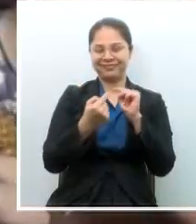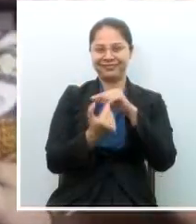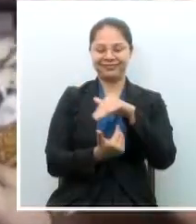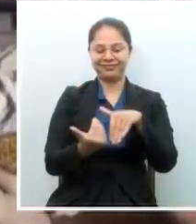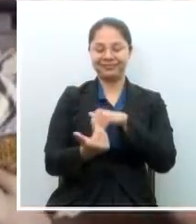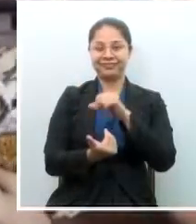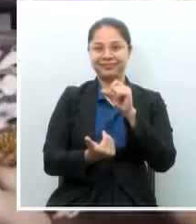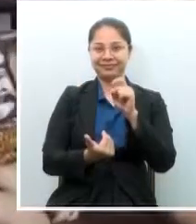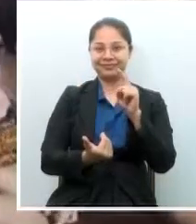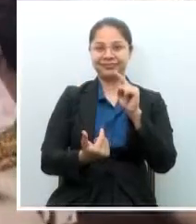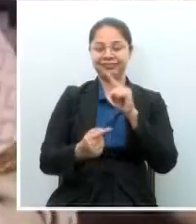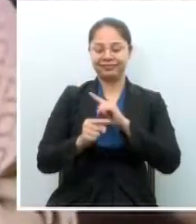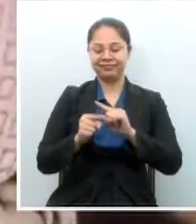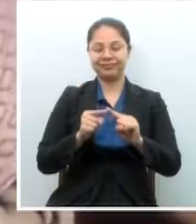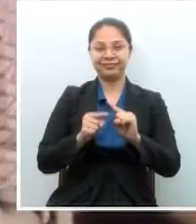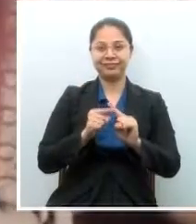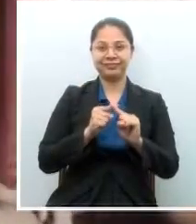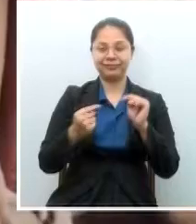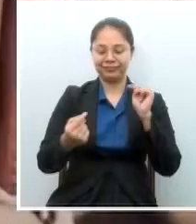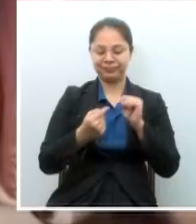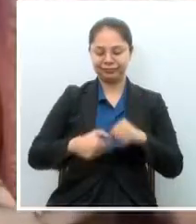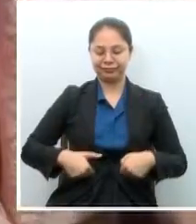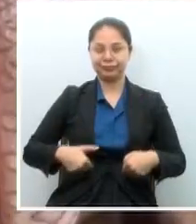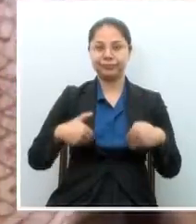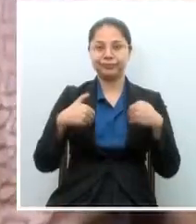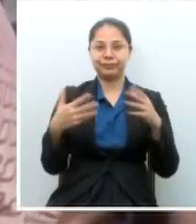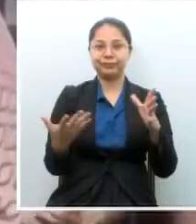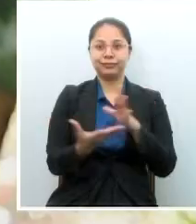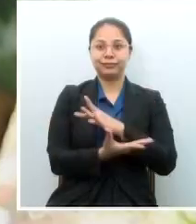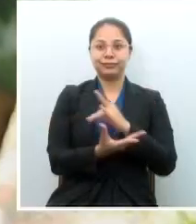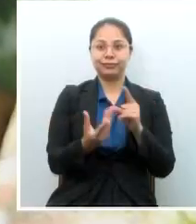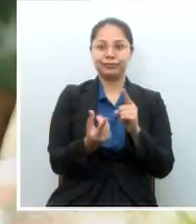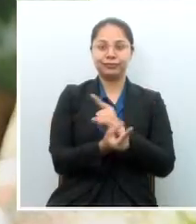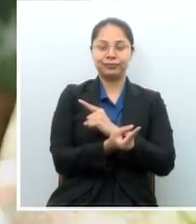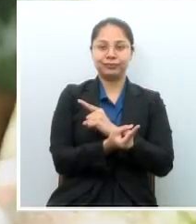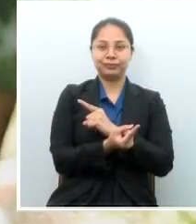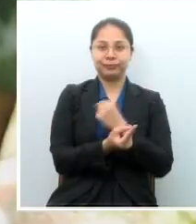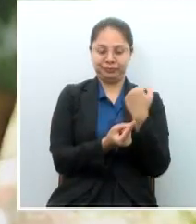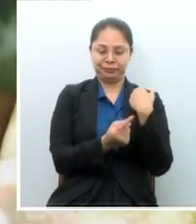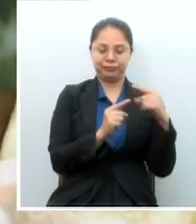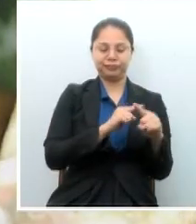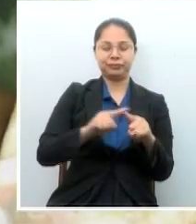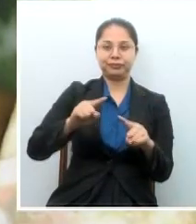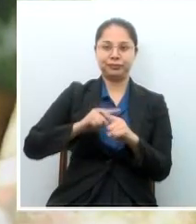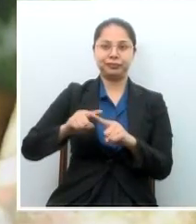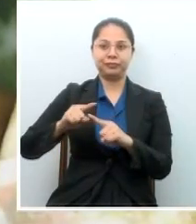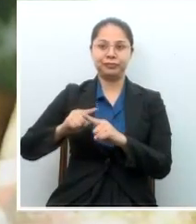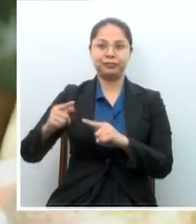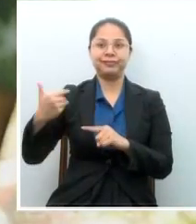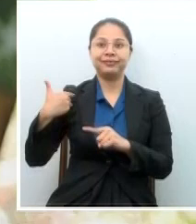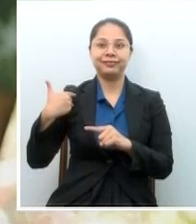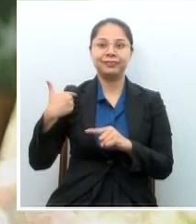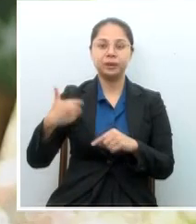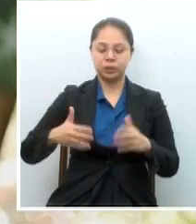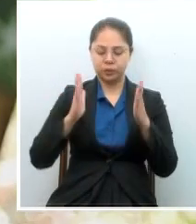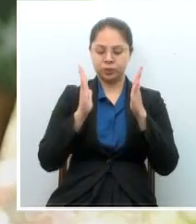ม้แต่ทางด้านความเป็นอยู่วัฒนธรรมประเพณีซึ่งมีความหลากหลายทางเชื้อชาติ